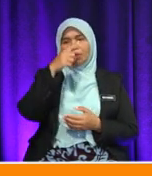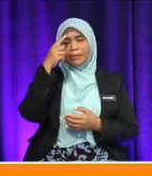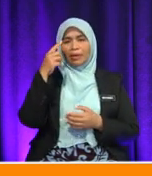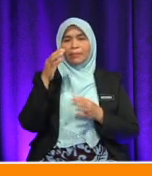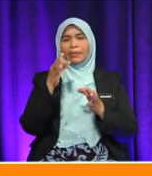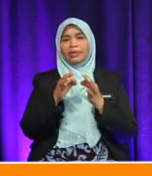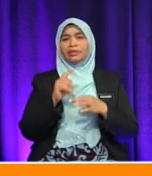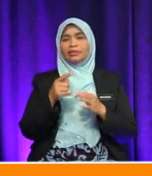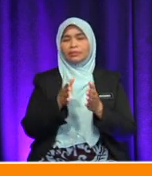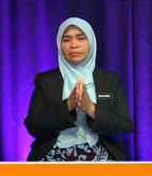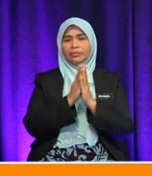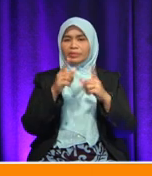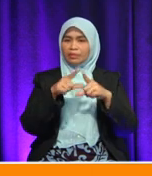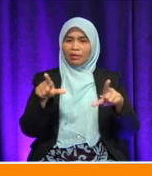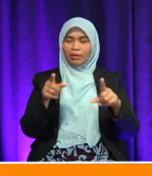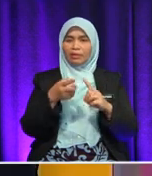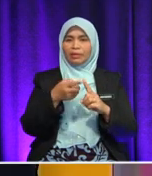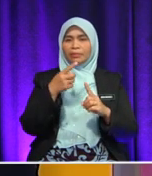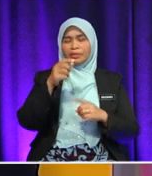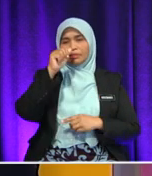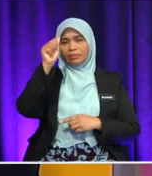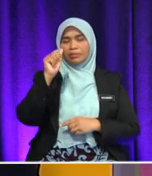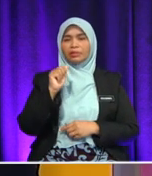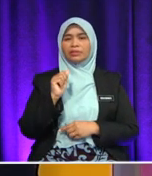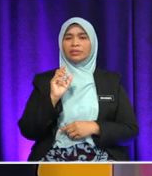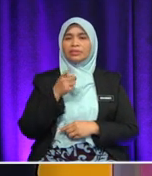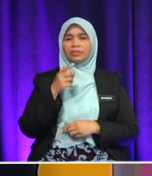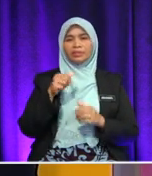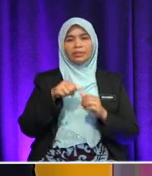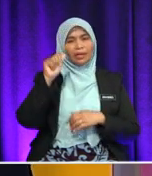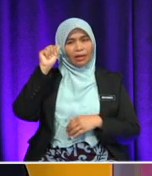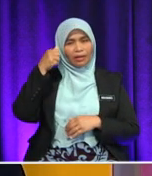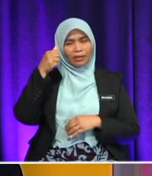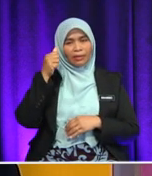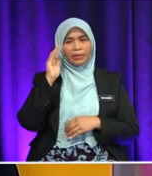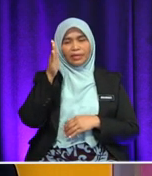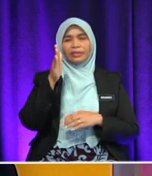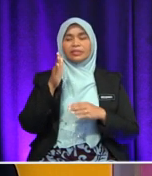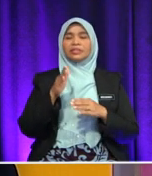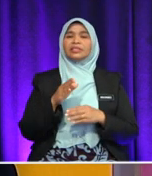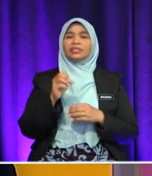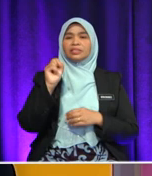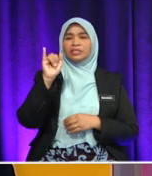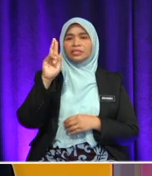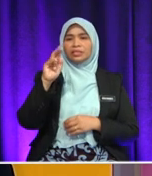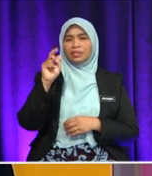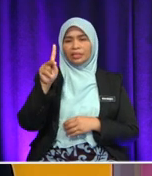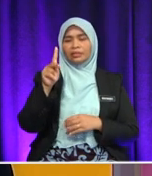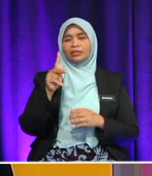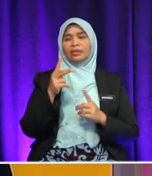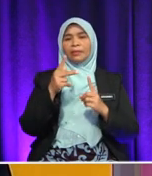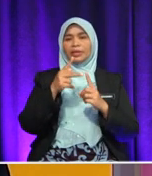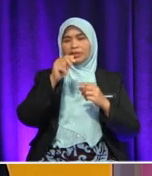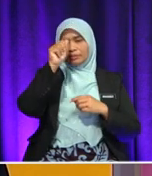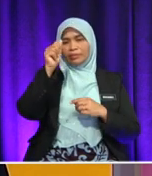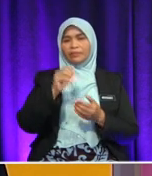maka dianggap dianggap sebagai Syirik kepada Allah Subhanahu Wa Ta'ala jadi kita istikharah ini kita hanya mohon kepada Allah